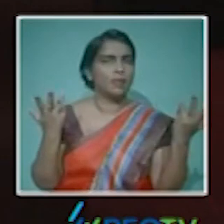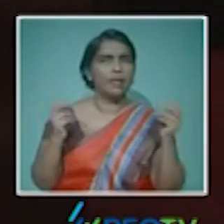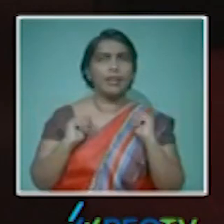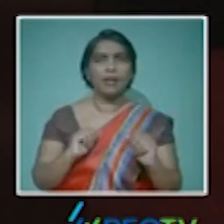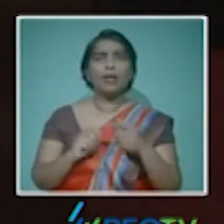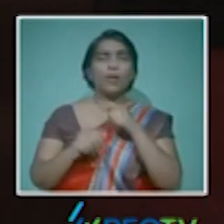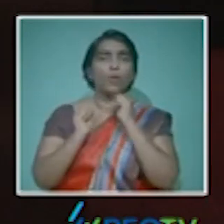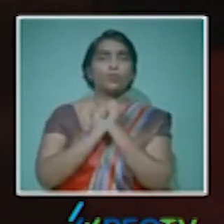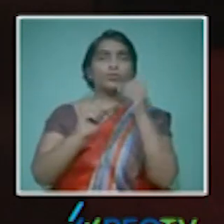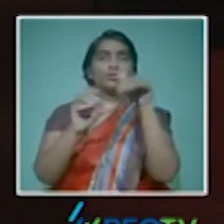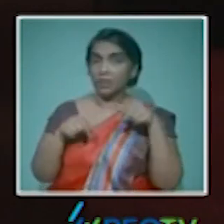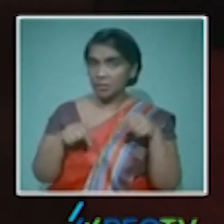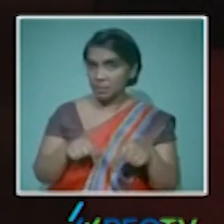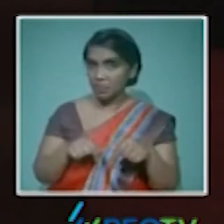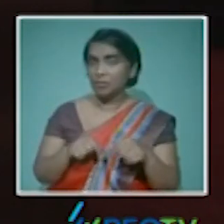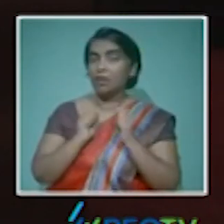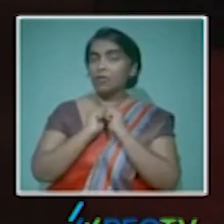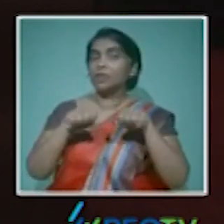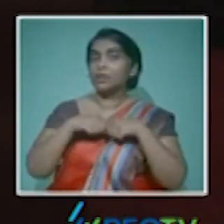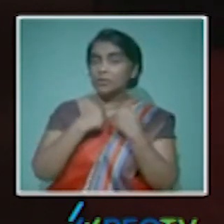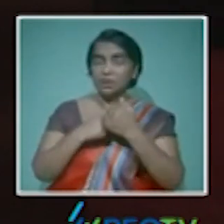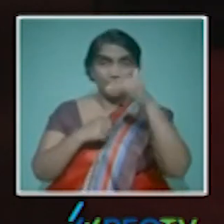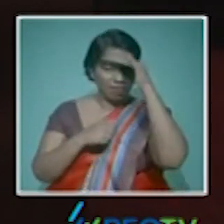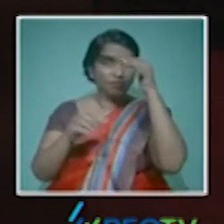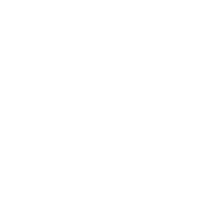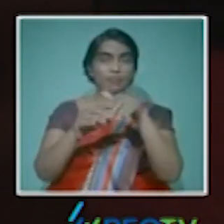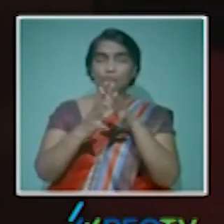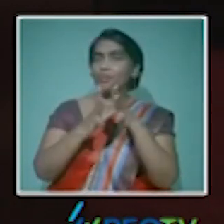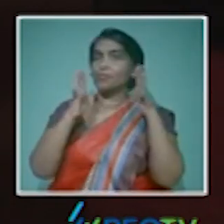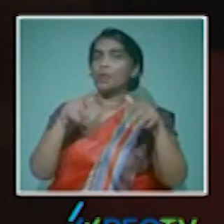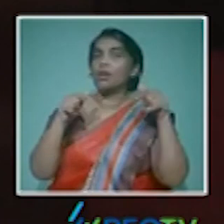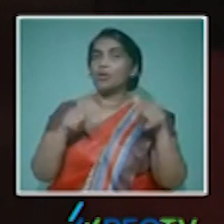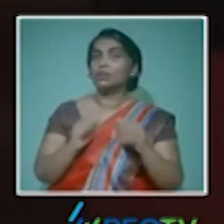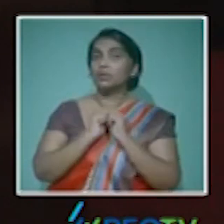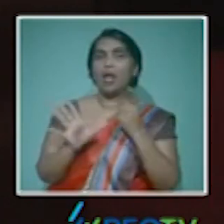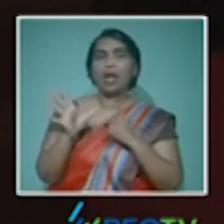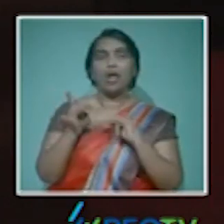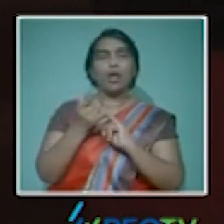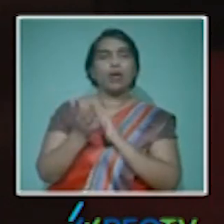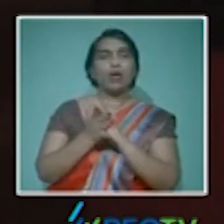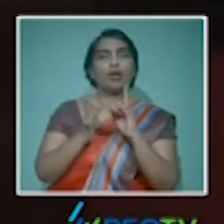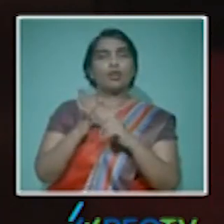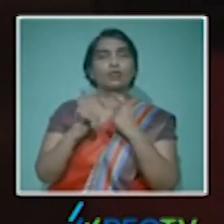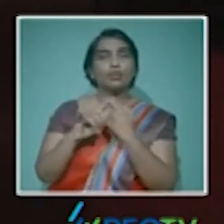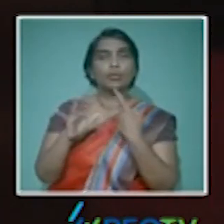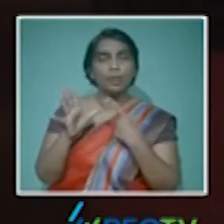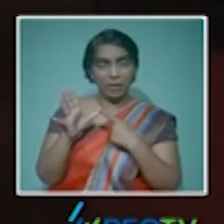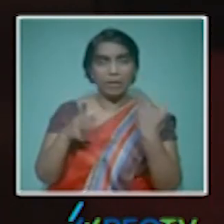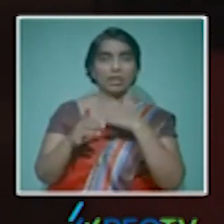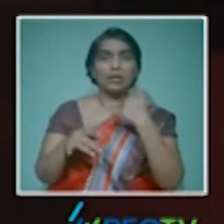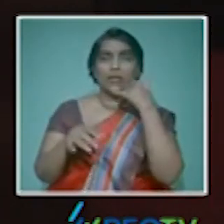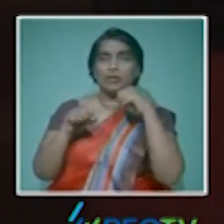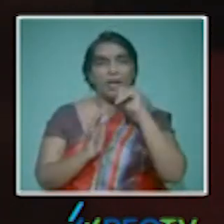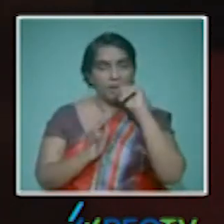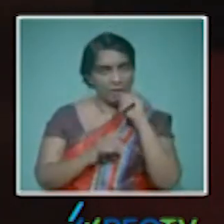ඔහු දැන් සේවය කරන පුද්ගලෙක් නෙවෙයි වෘත්තීය සමිති නායකයන් හැටේ පෙනී ඉන්න බොහෝ දෙනා අද සේවය කරන පිරිස් නෙවෙයි අනිත් පුද්ගලයා සමගි ජන බලවේග නියෝජනය කරන